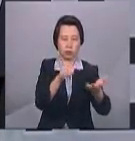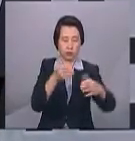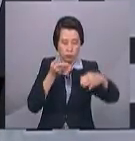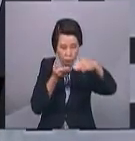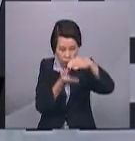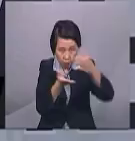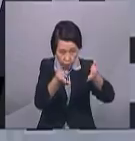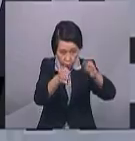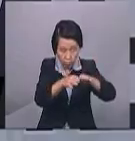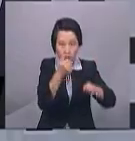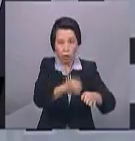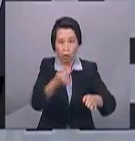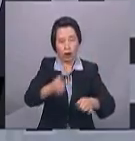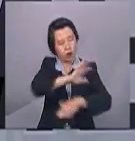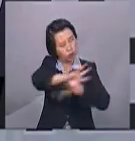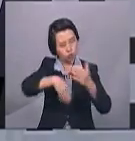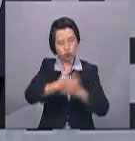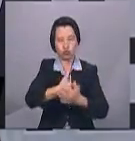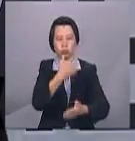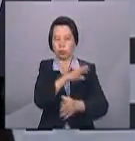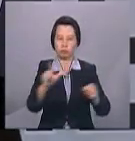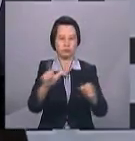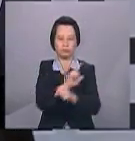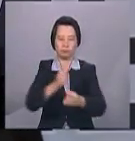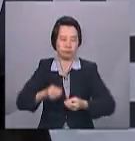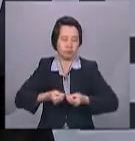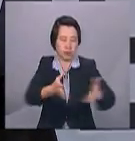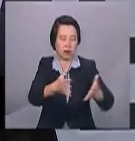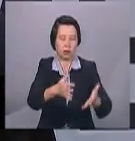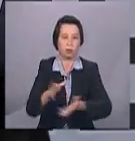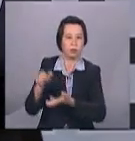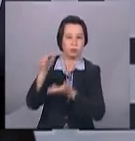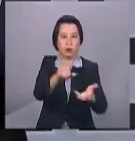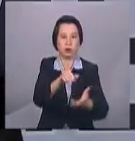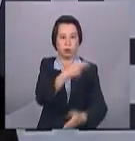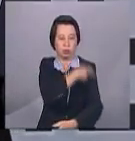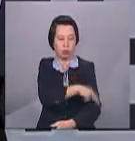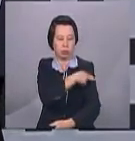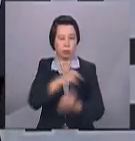ataupun peralatan-peralatan untuk rawatan di Hospital